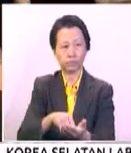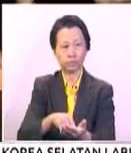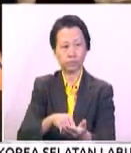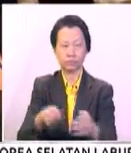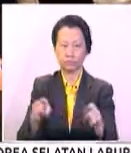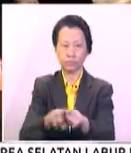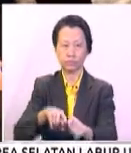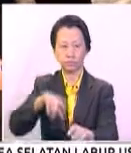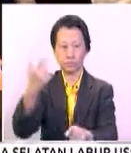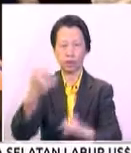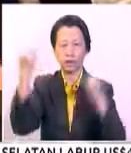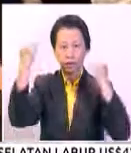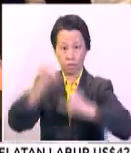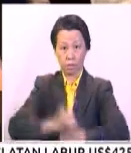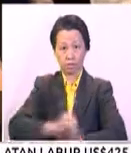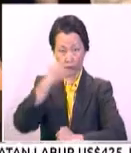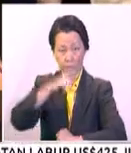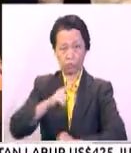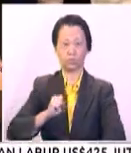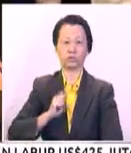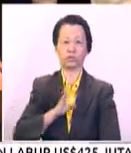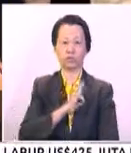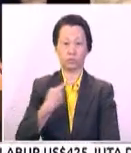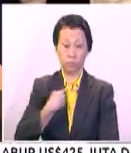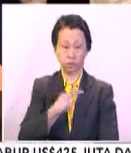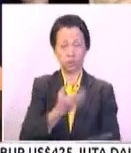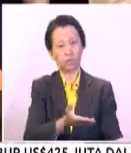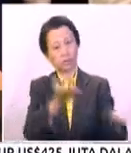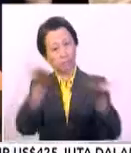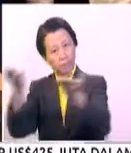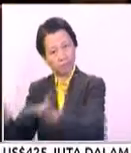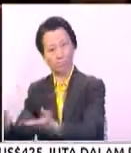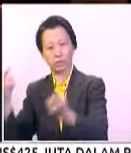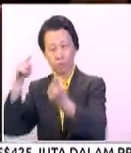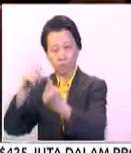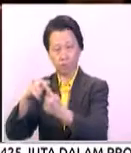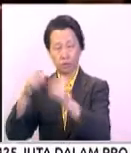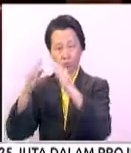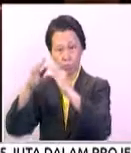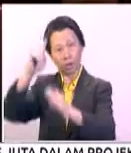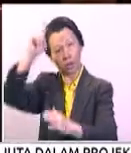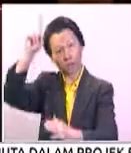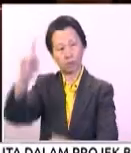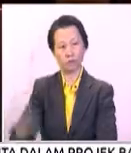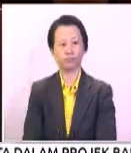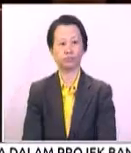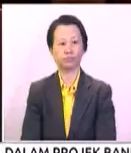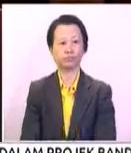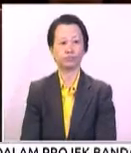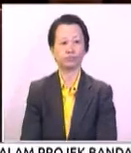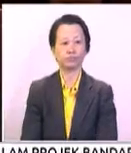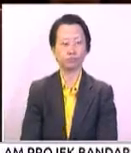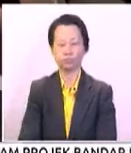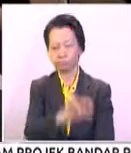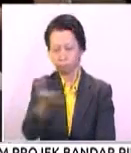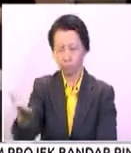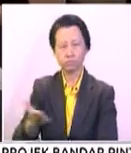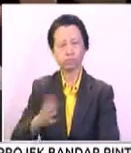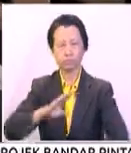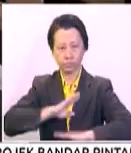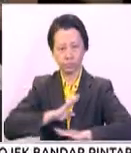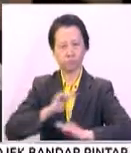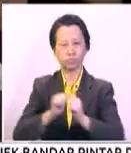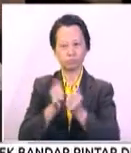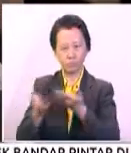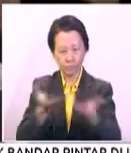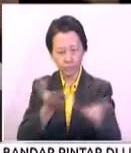also another ibadah untuk anak-anak kapal untuk membawa mereka semua ke tanah haram. Jemaah yang ditemui turut berpuas hati dengan